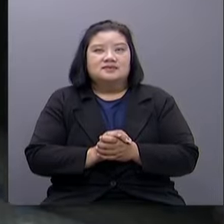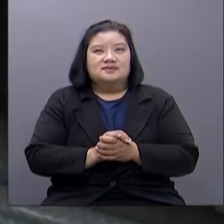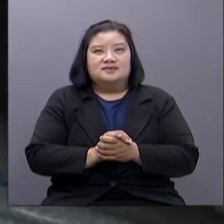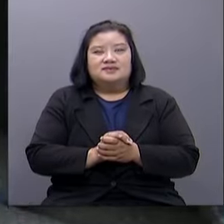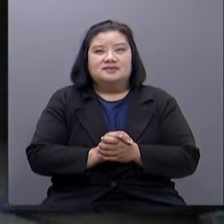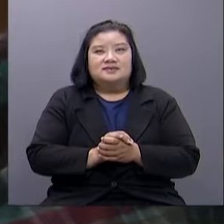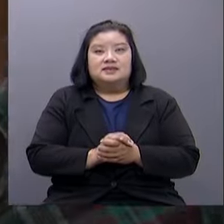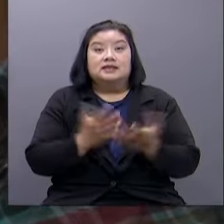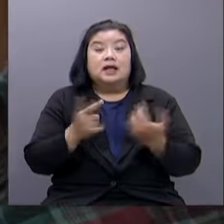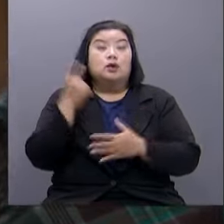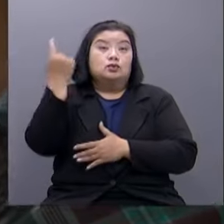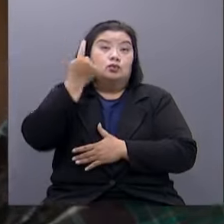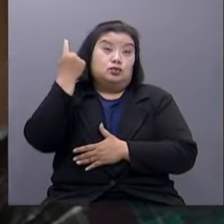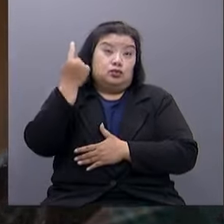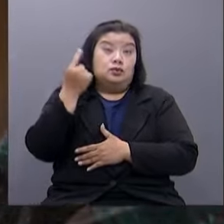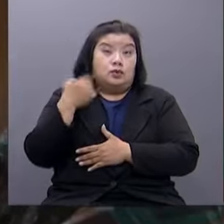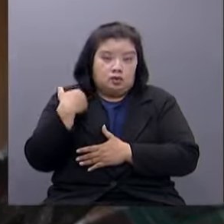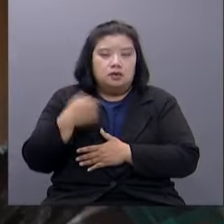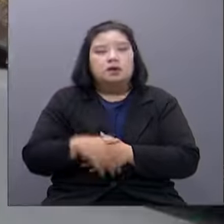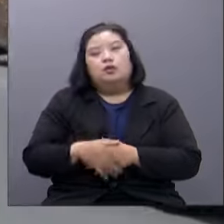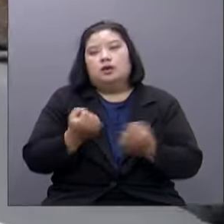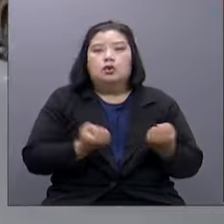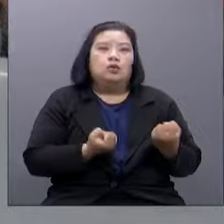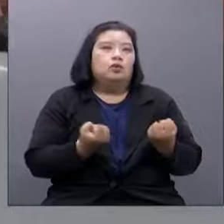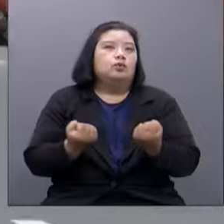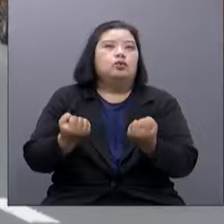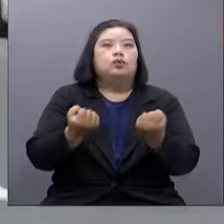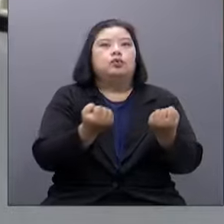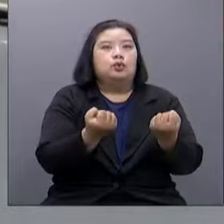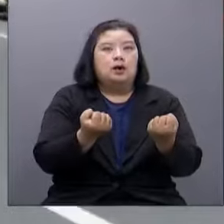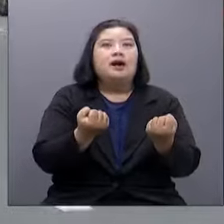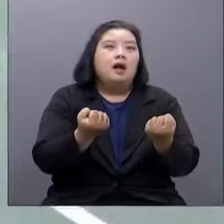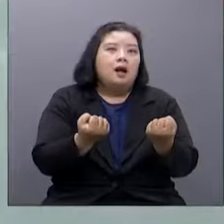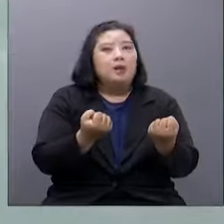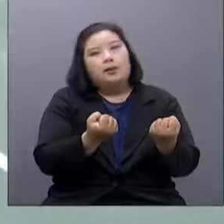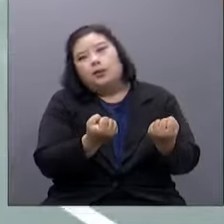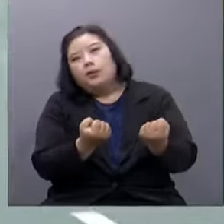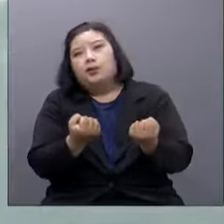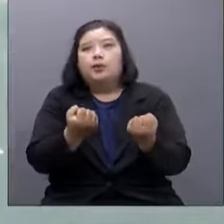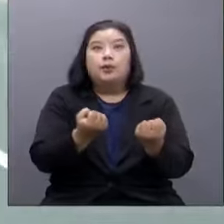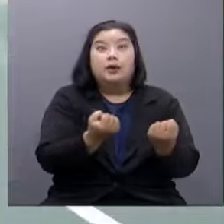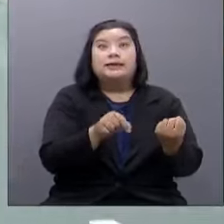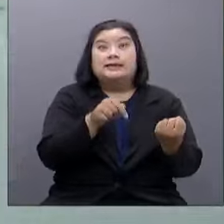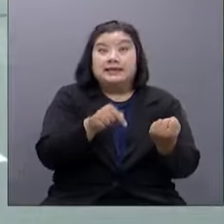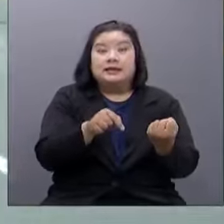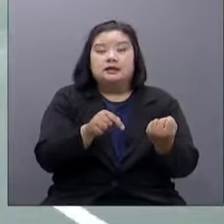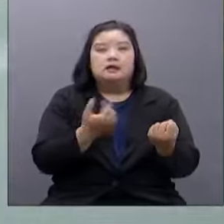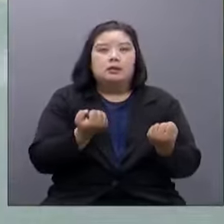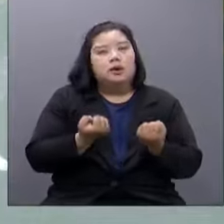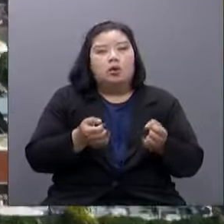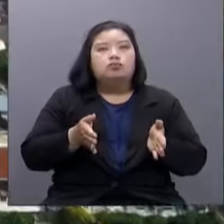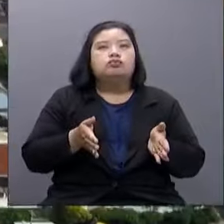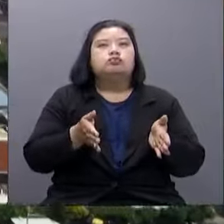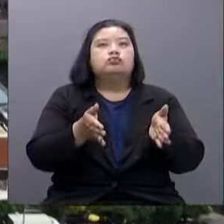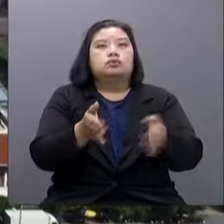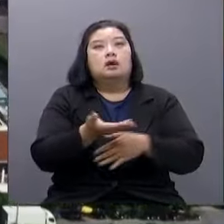การเดินทางของรถขยะจากเทศบาลเมืองแสนสุขไปยังจุดหมายปลายทางถนนบางแสนล่างพื้นที่นี้หนาแน่น